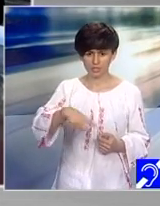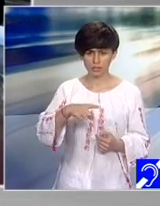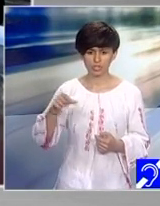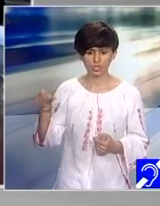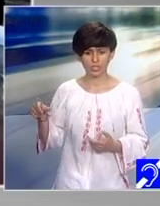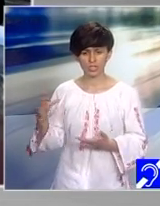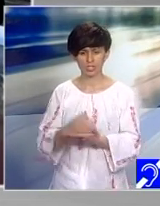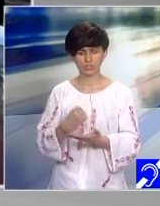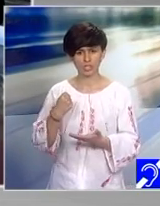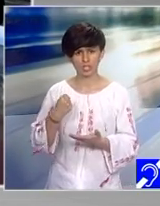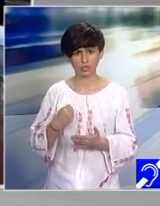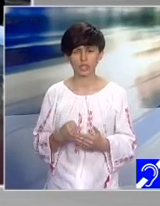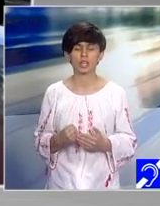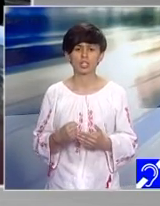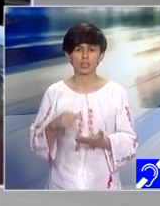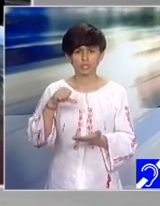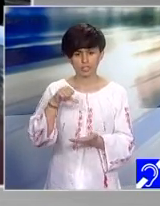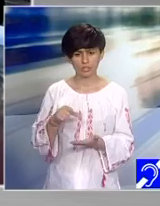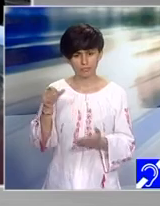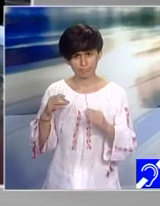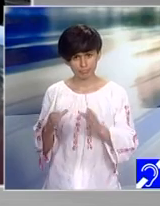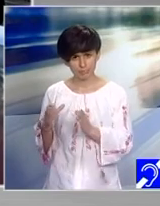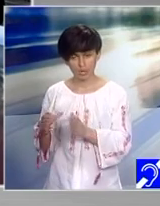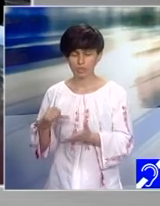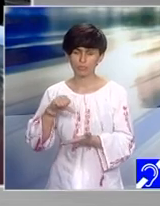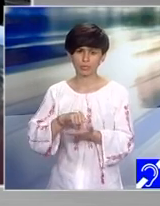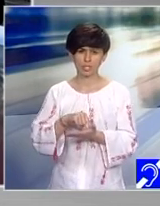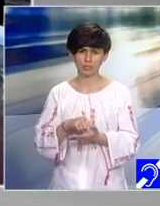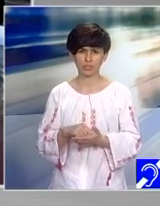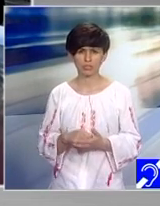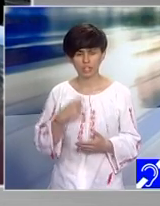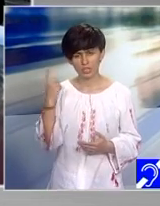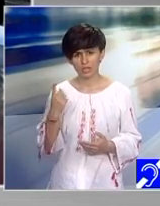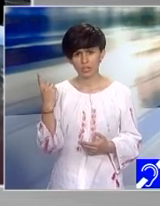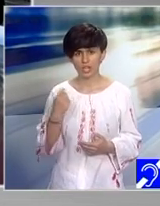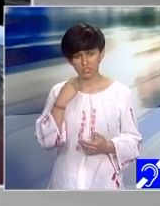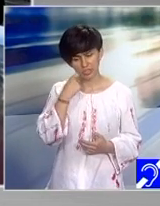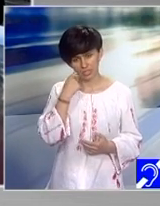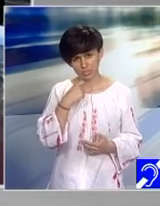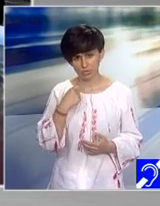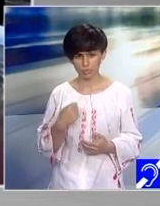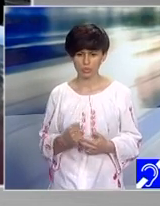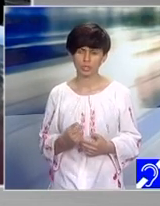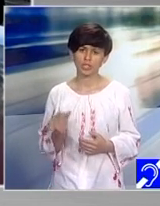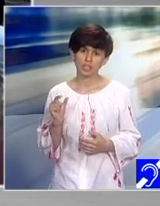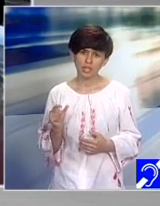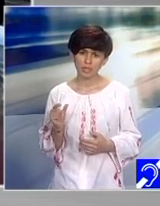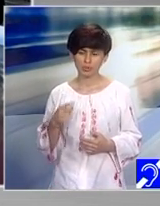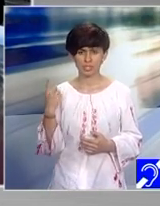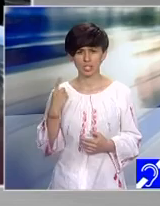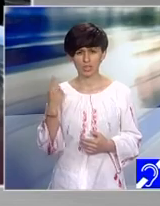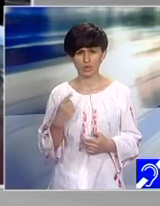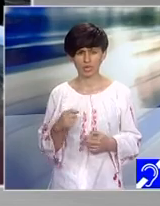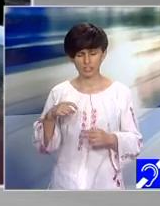adică clasa de mijloc educată din orașe cum e Cluj, unul dintre puținele orașe din România care o duc bine, vom avea de suferit, vom